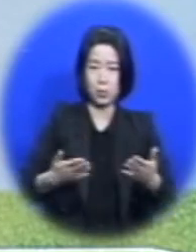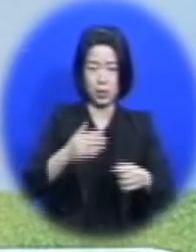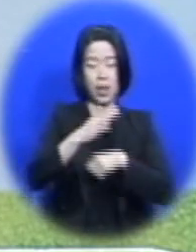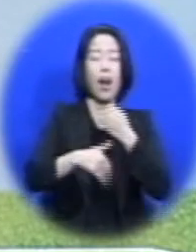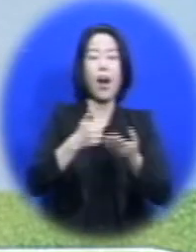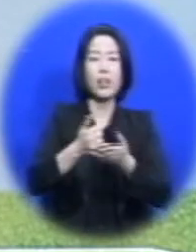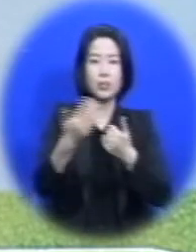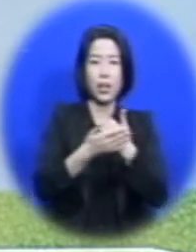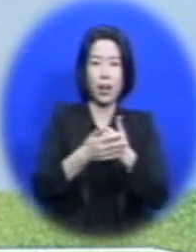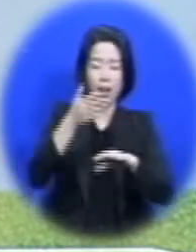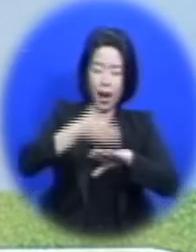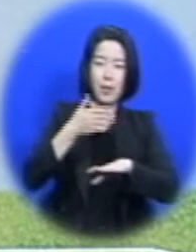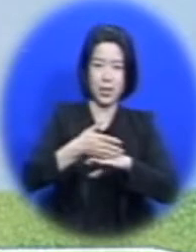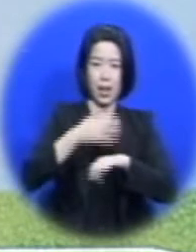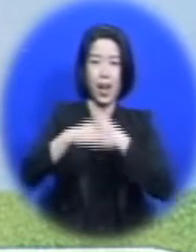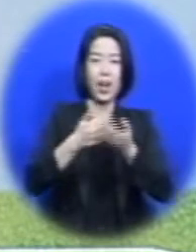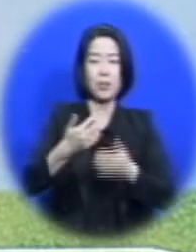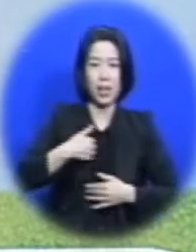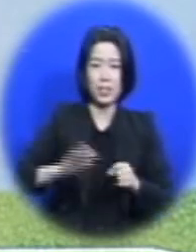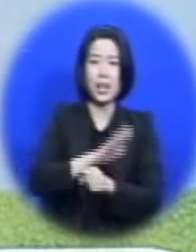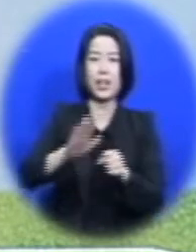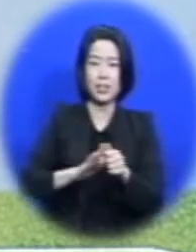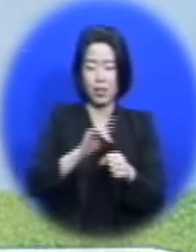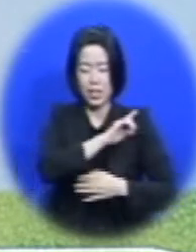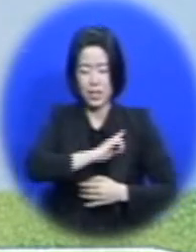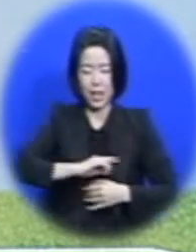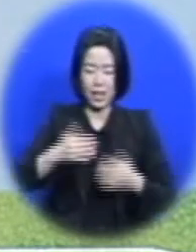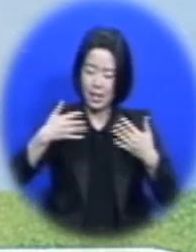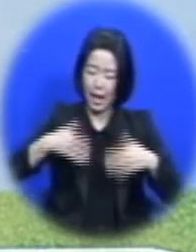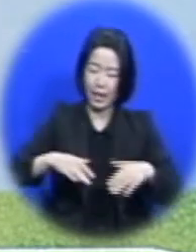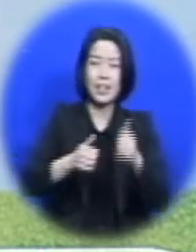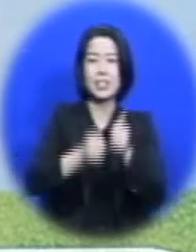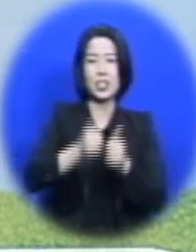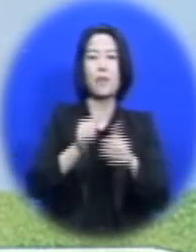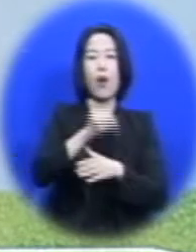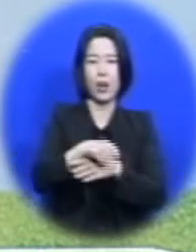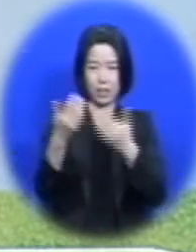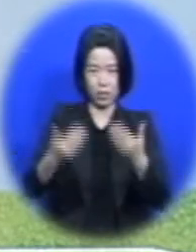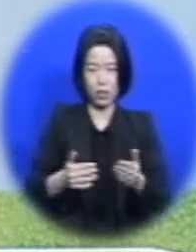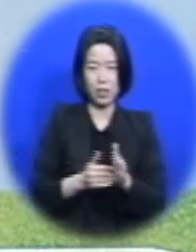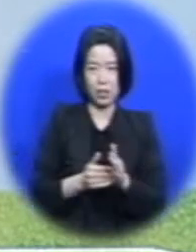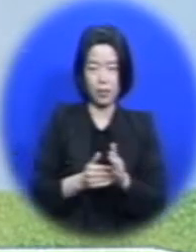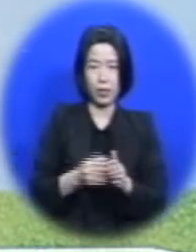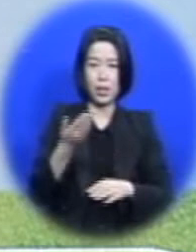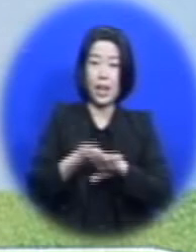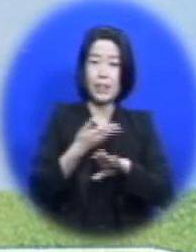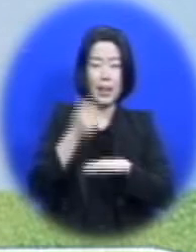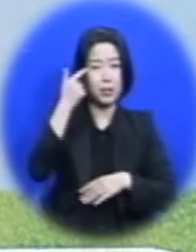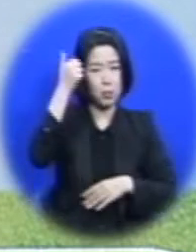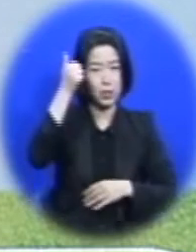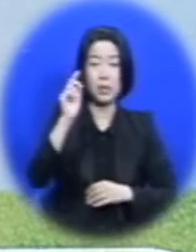감사한 얀은 하나님이 나를 사랑하셔서 이렇게 제일 약한 시험을 허락하자 근데 목사님 중에 한분은